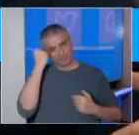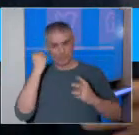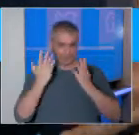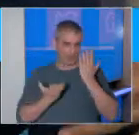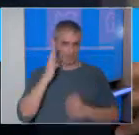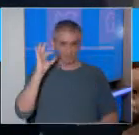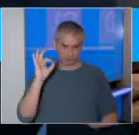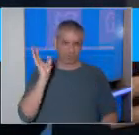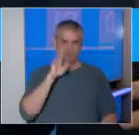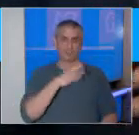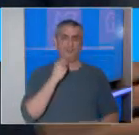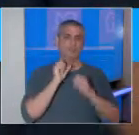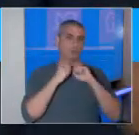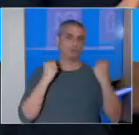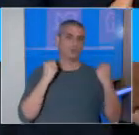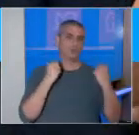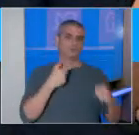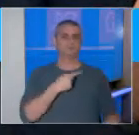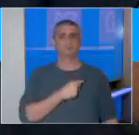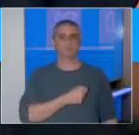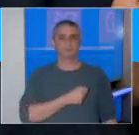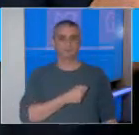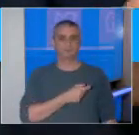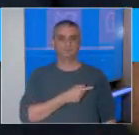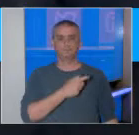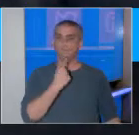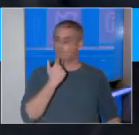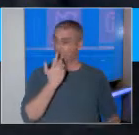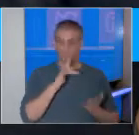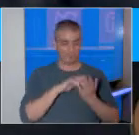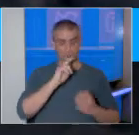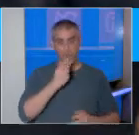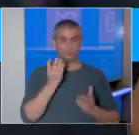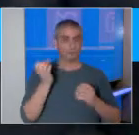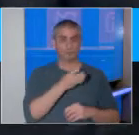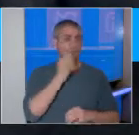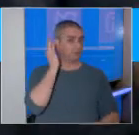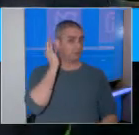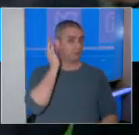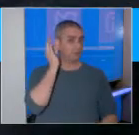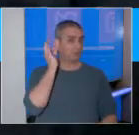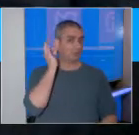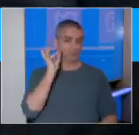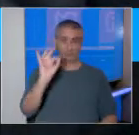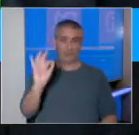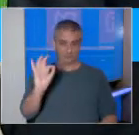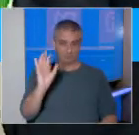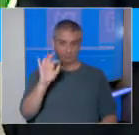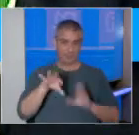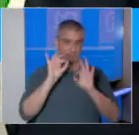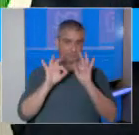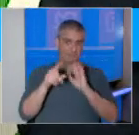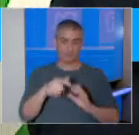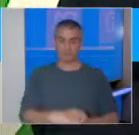להבדיל מש"ס ויהדות התורה, הוא אמר שבמקום השני תוצב אישה, מטעם חן, מטעם